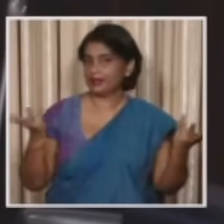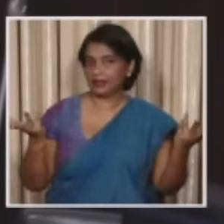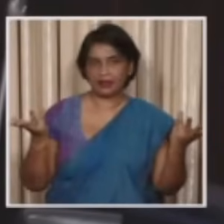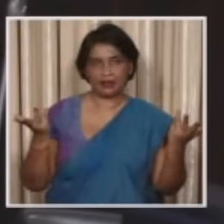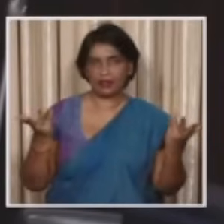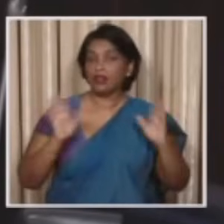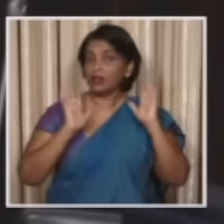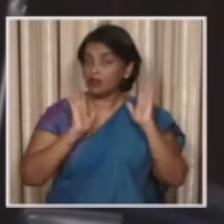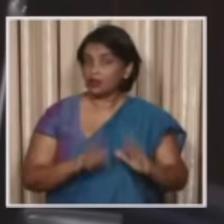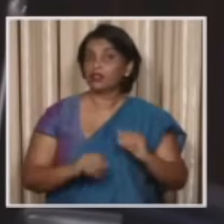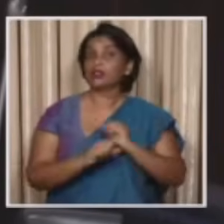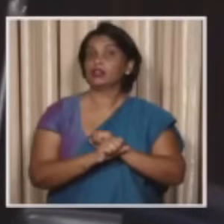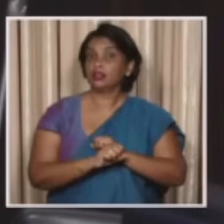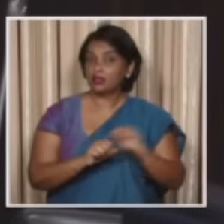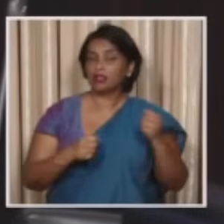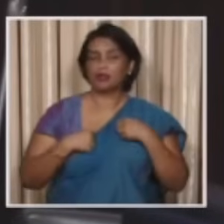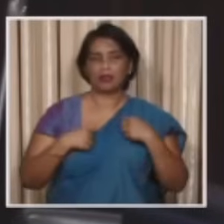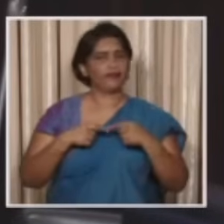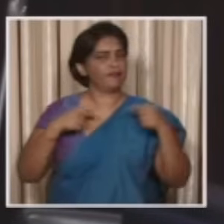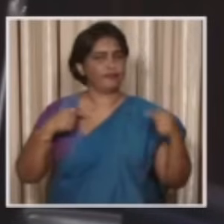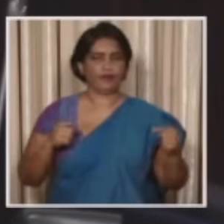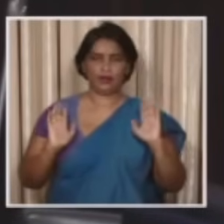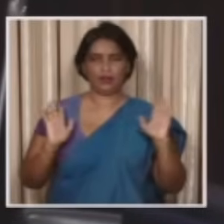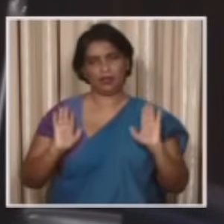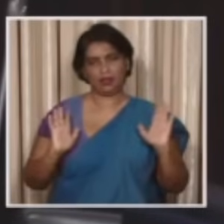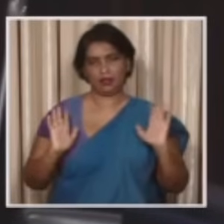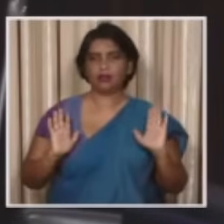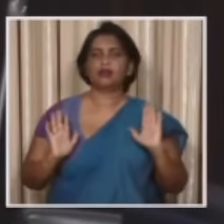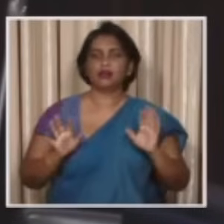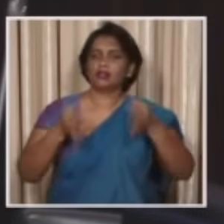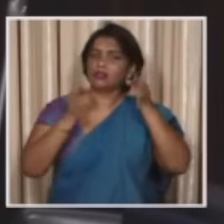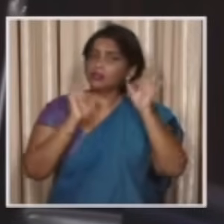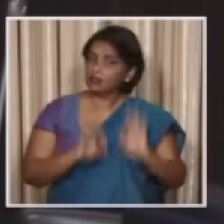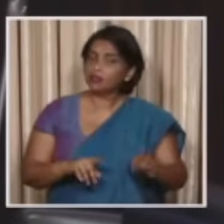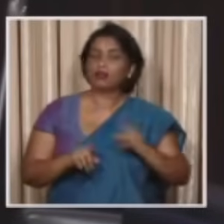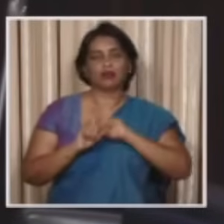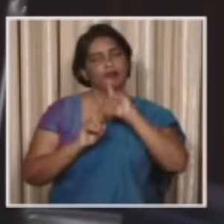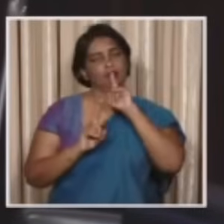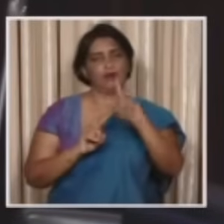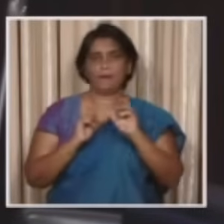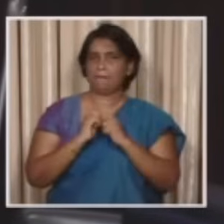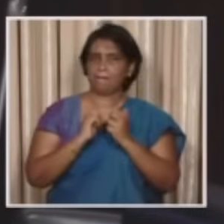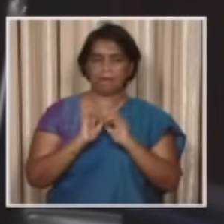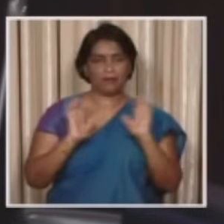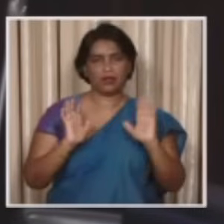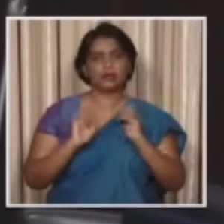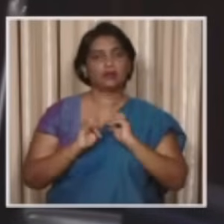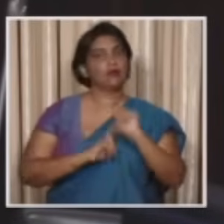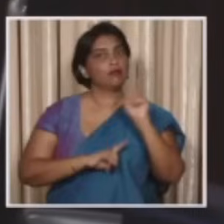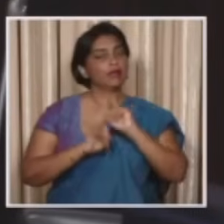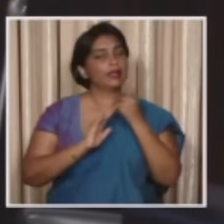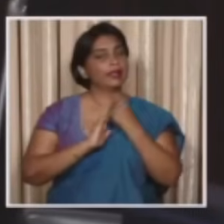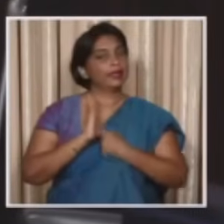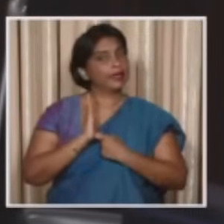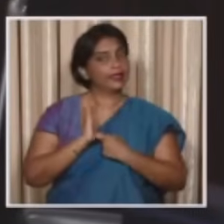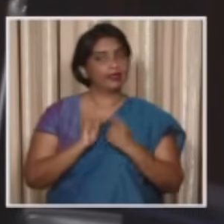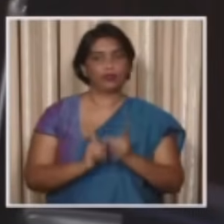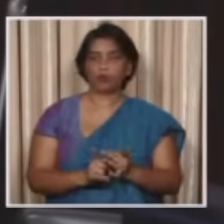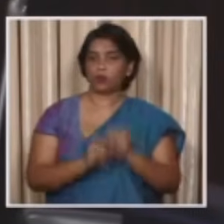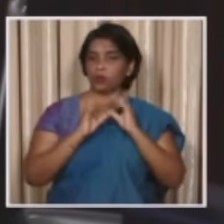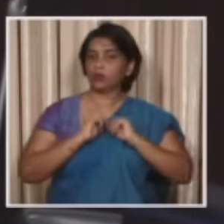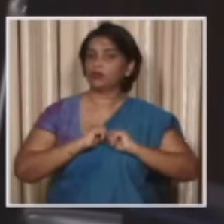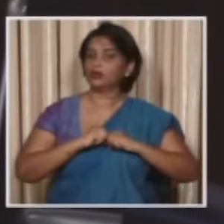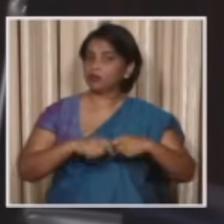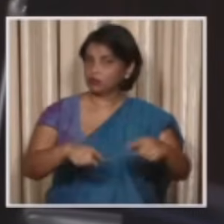හැබැයි එහෙම නැති වුණත් මගේ විරෝධයක් නැහැ. ඒක නිසි පරිදි නම් ඉදිරිපත් කරන්නේ. අපි පාර්ලිමේන්තු සම්ප්‍රදාය අනුගමනය කරලා